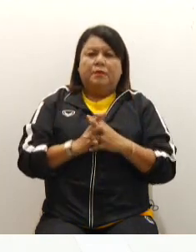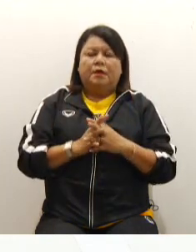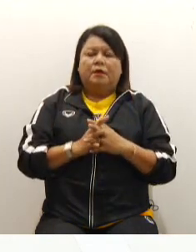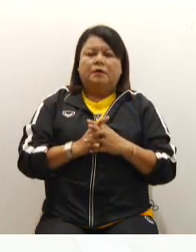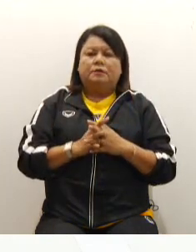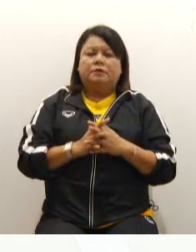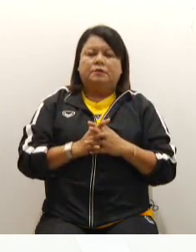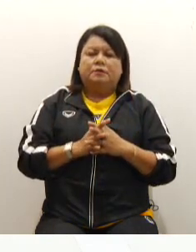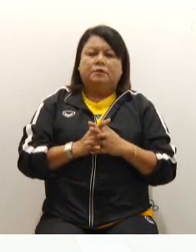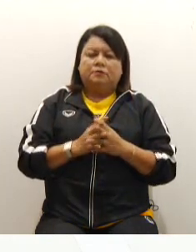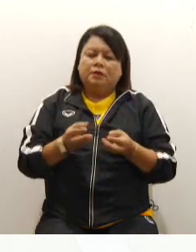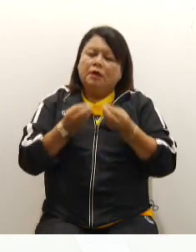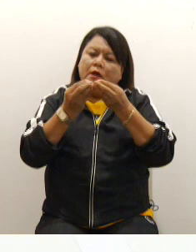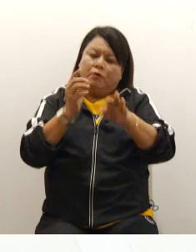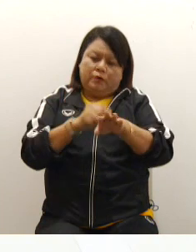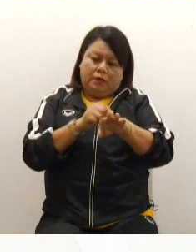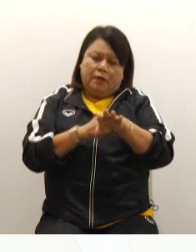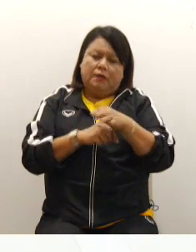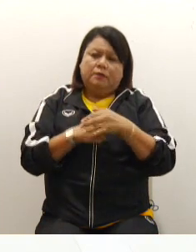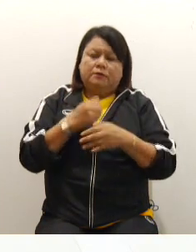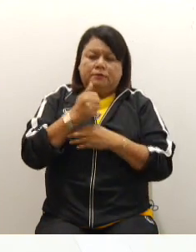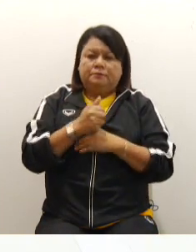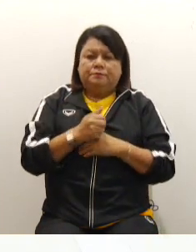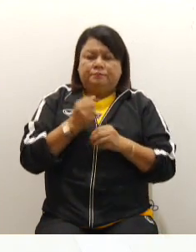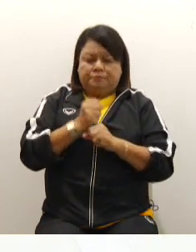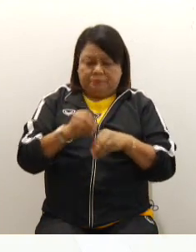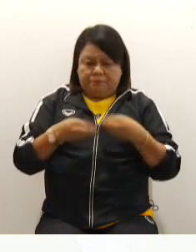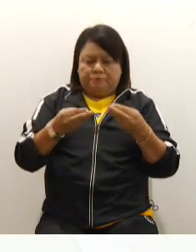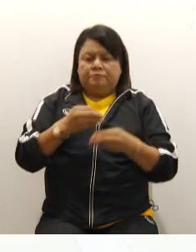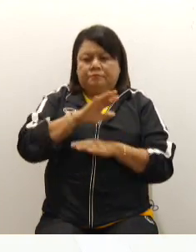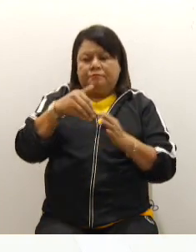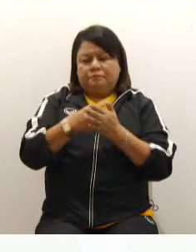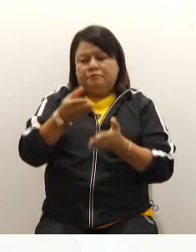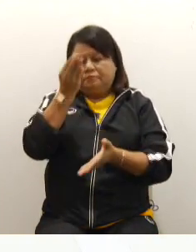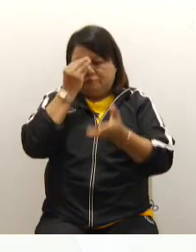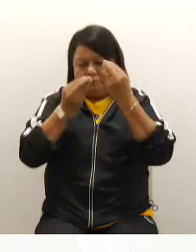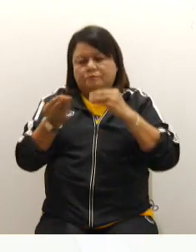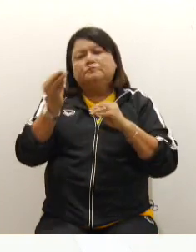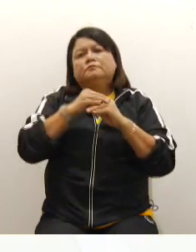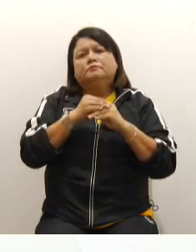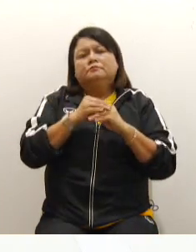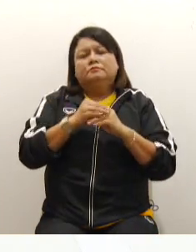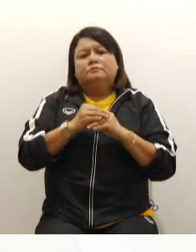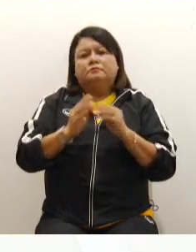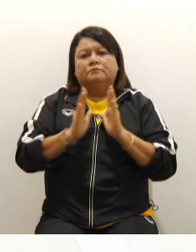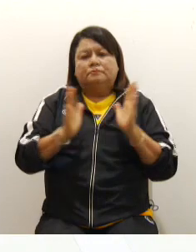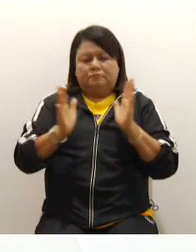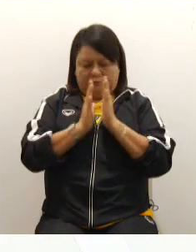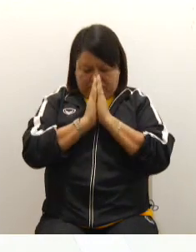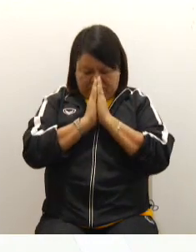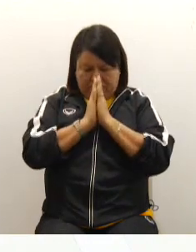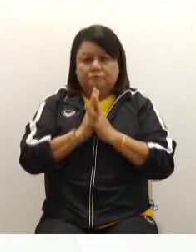ได้สละเวลามีค่าดีๆแล้วก็ทำให้พวกเราได้เรียนรู้เพิ่มเติมมากขึ้นนะครับขอบคุณครับสวัสดีครับ